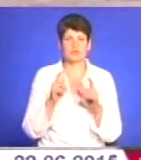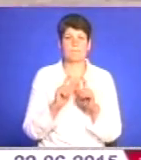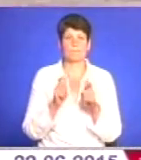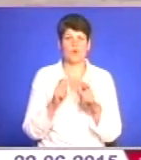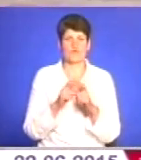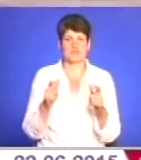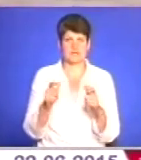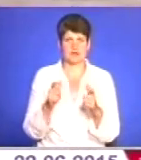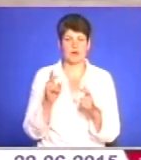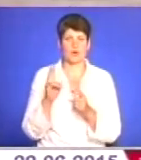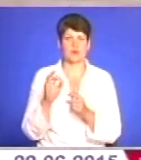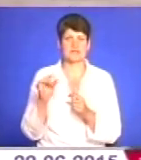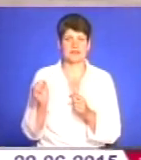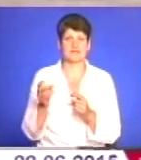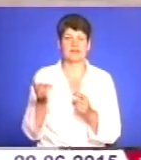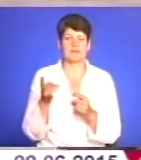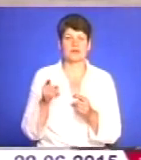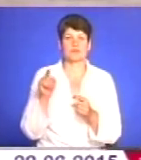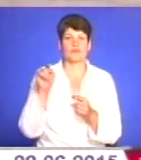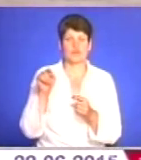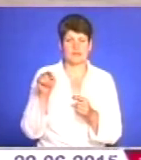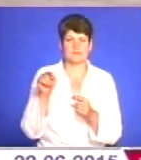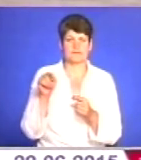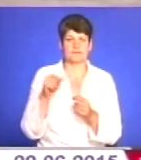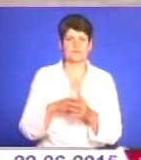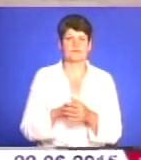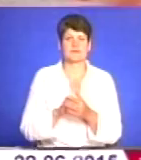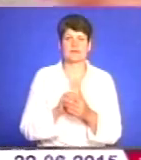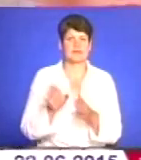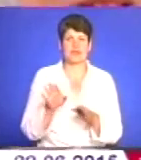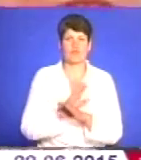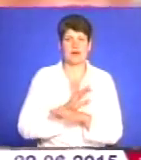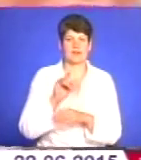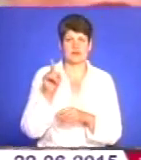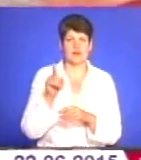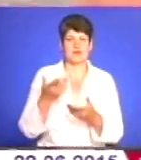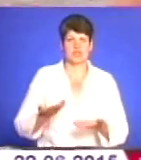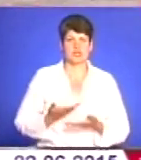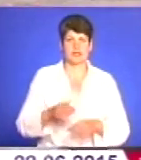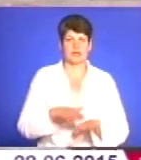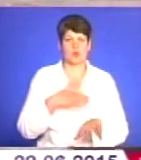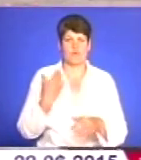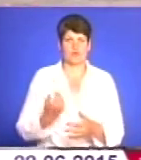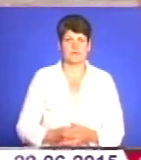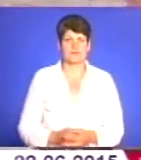когось з козаків, то би, щоб вони би не вмерли там, а жили довго.